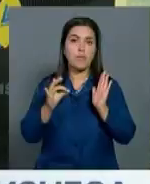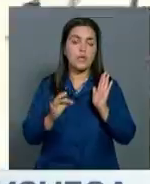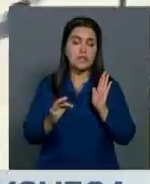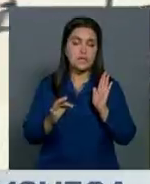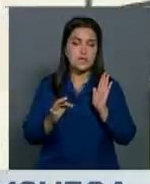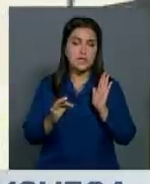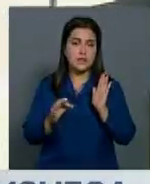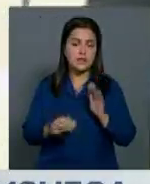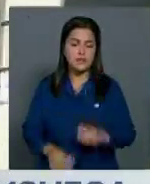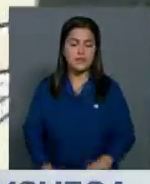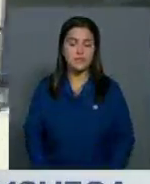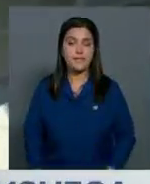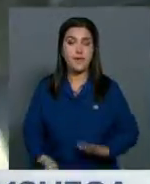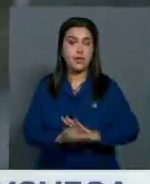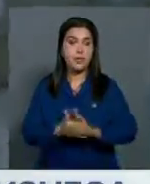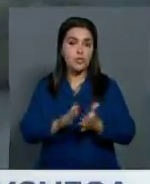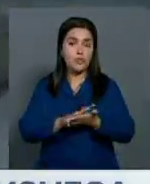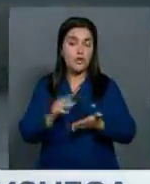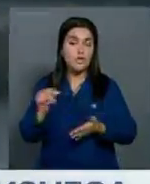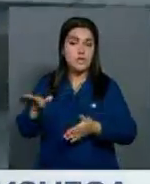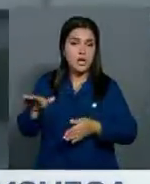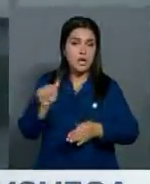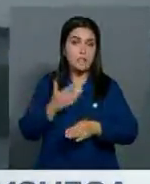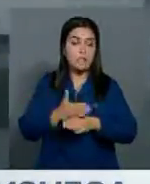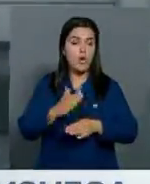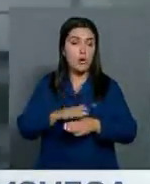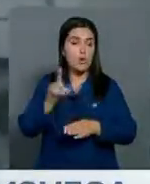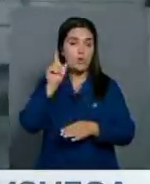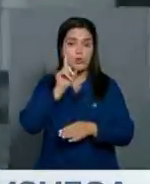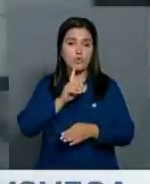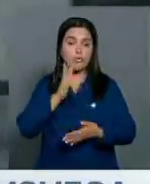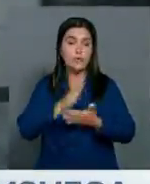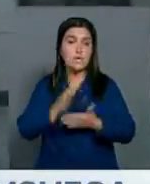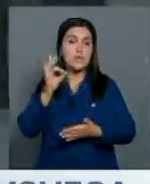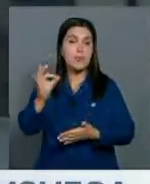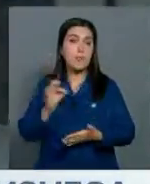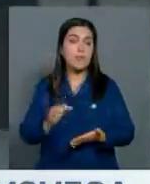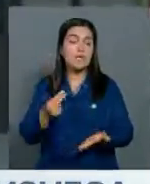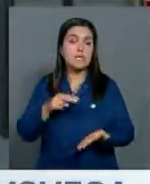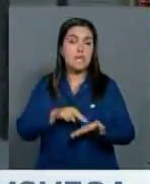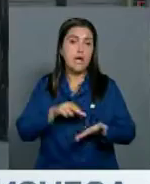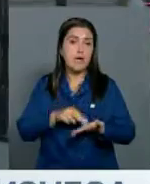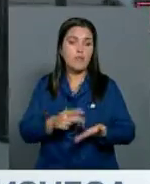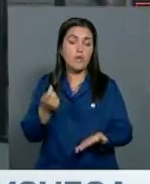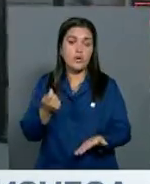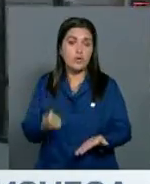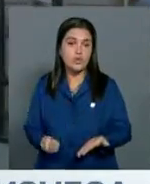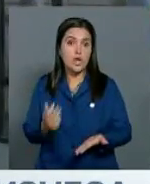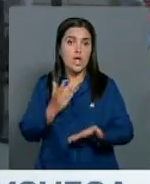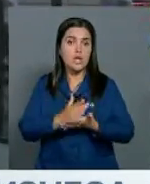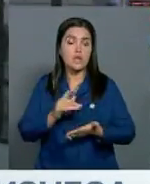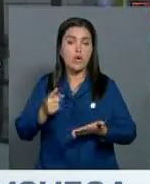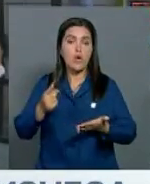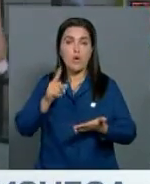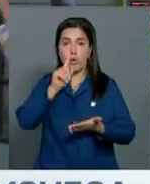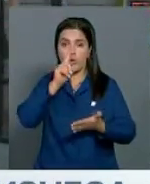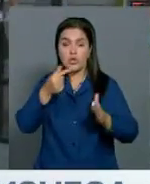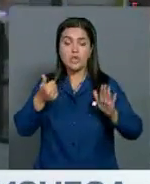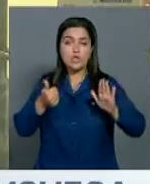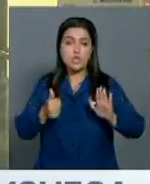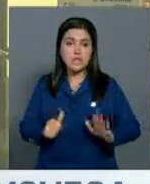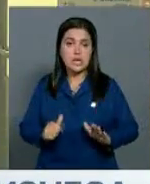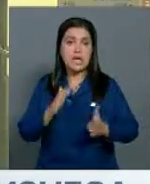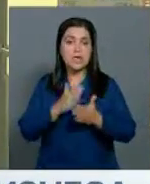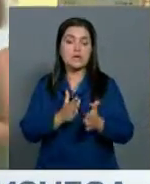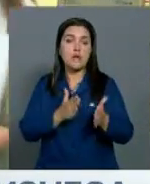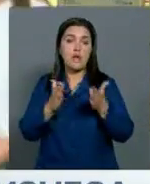займа. Условия микрокредитования действительно привлекательны. Процентная ставка минимальная. Предусмотрена полуторагодовая отсрочка платежа